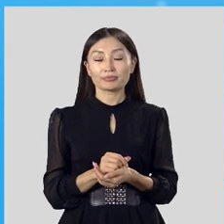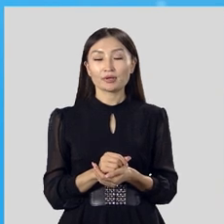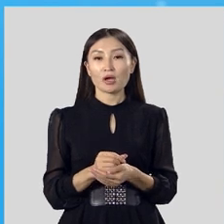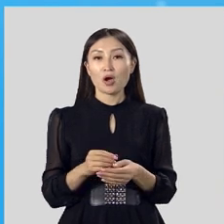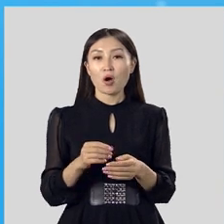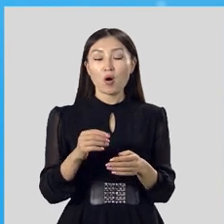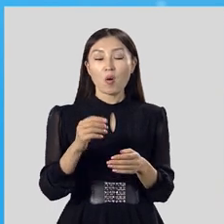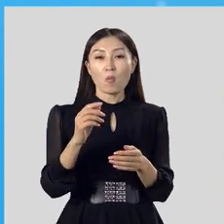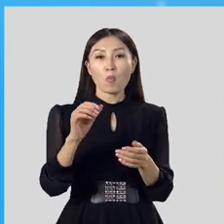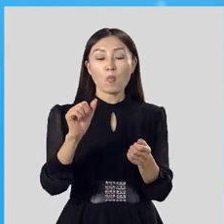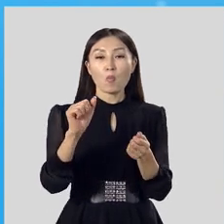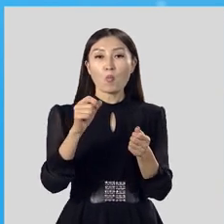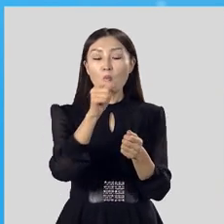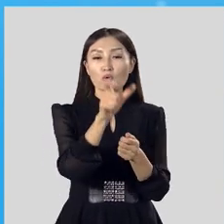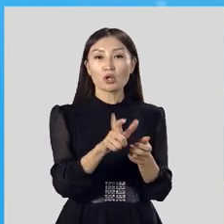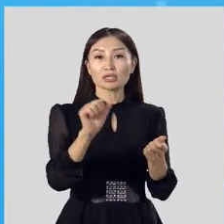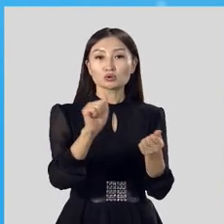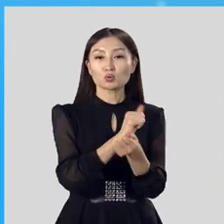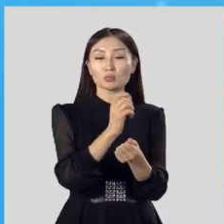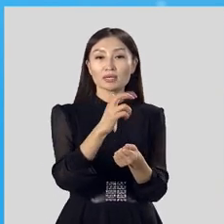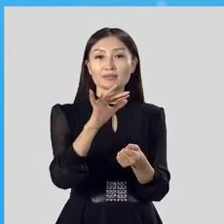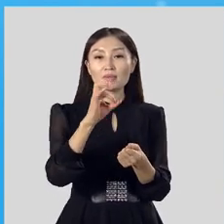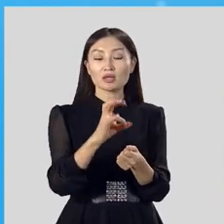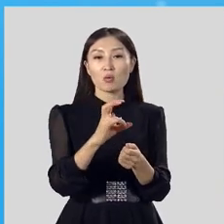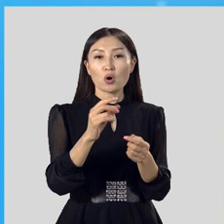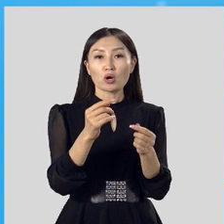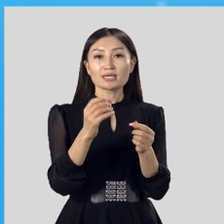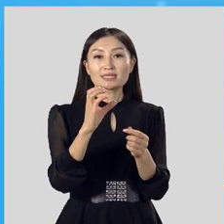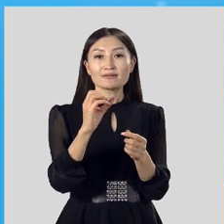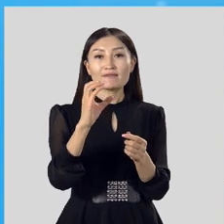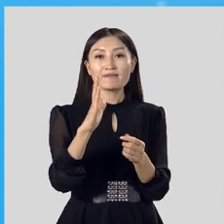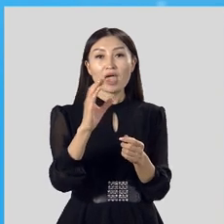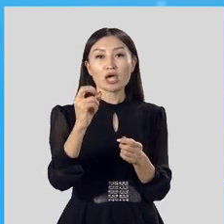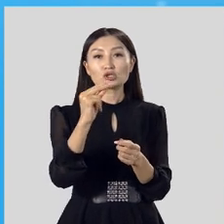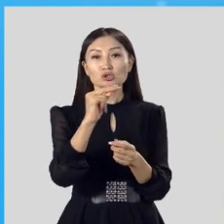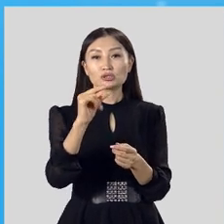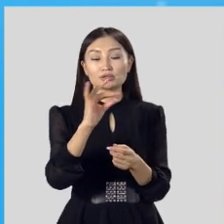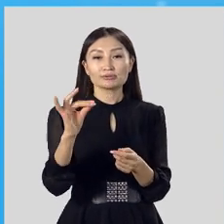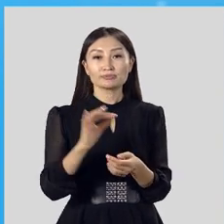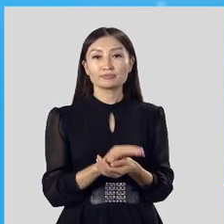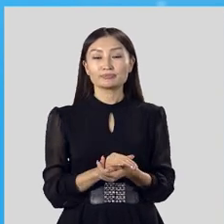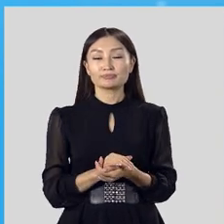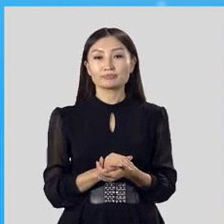Опустим в бутылку с сухими семенами тонкую зажженную свечку.